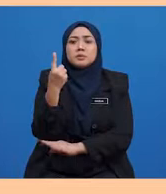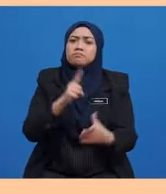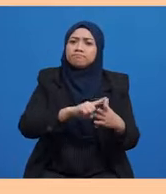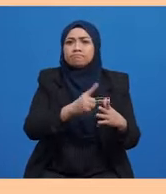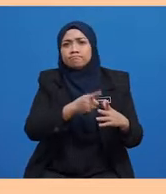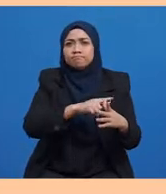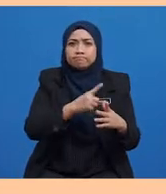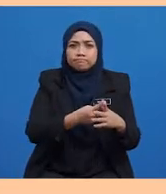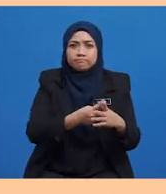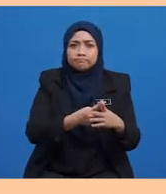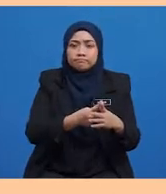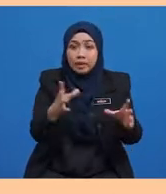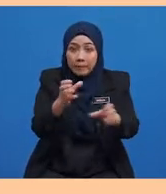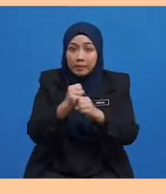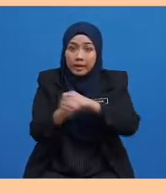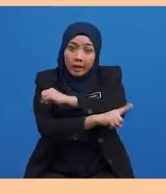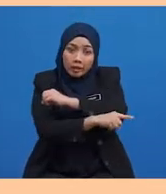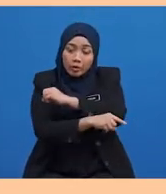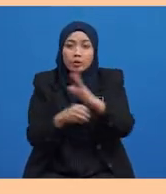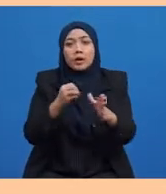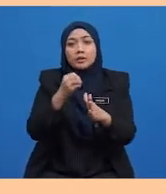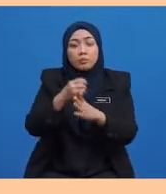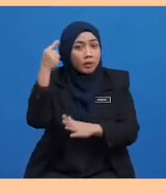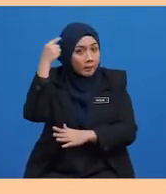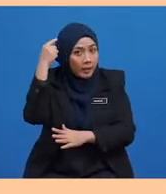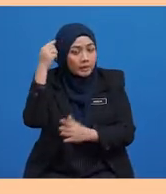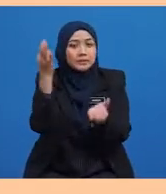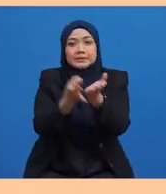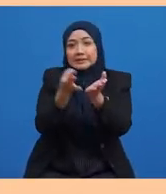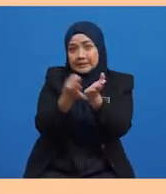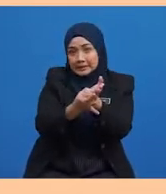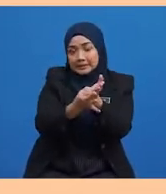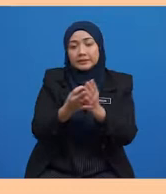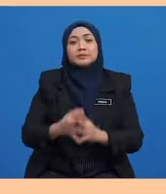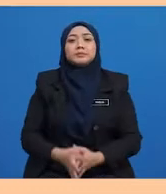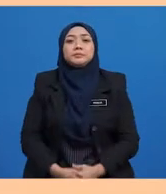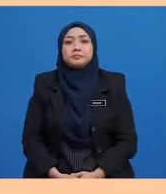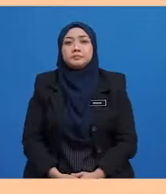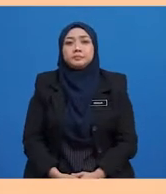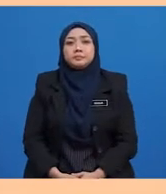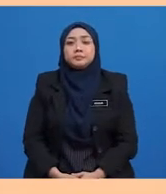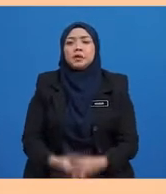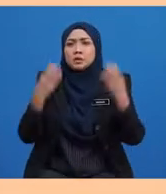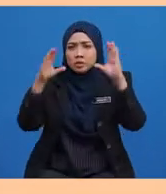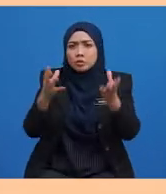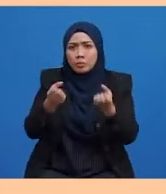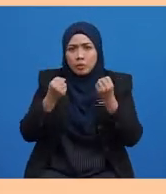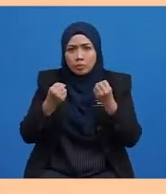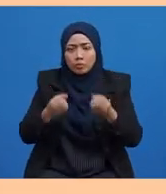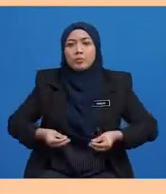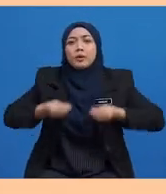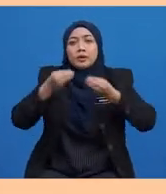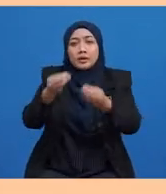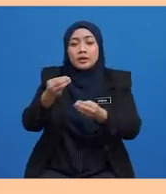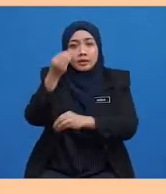ada mendapat ekor atau kepala. Ha, cikgu hendak bagi